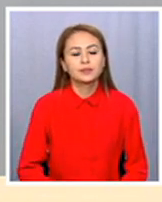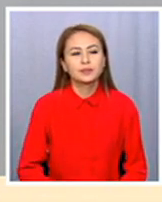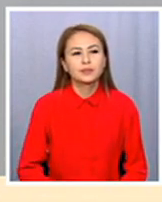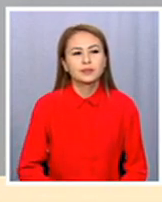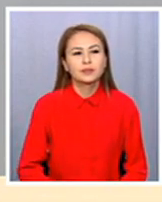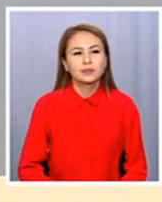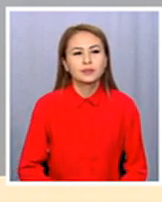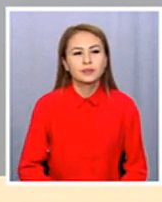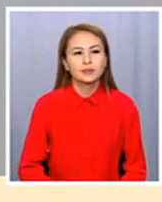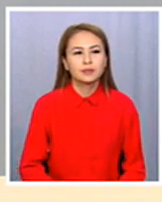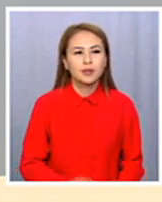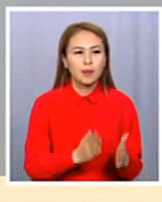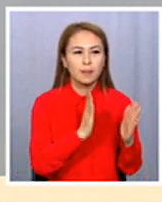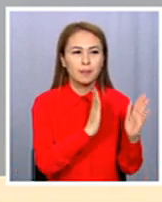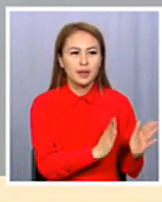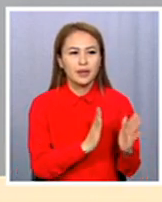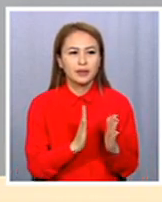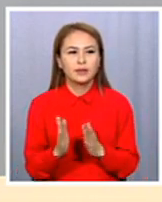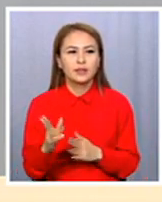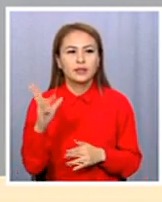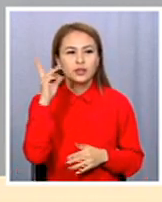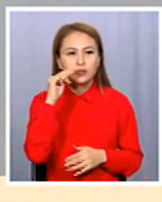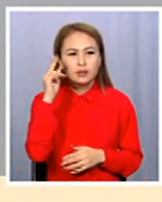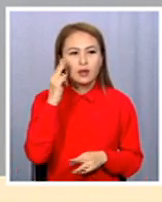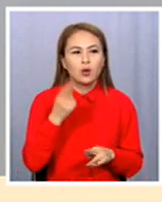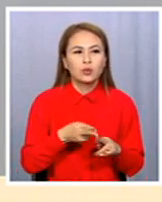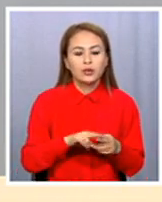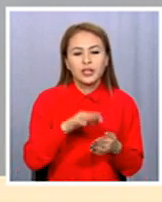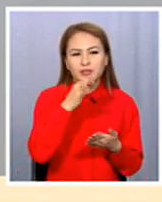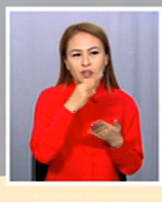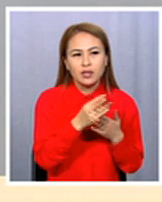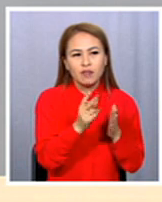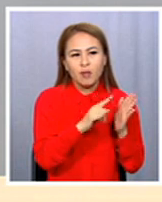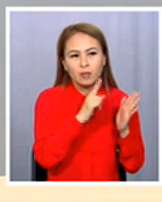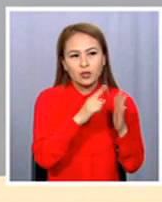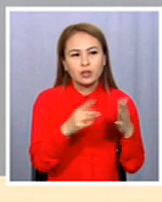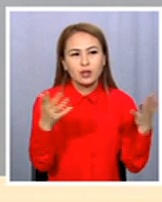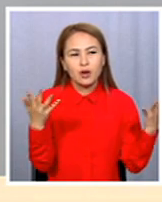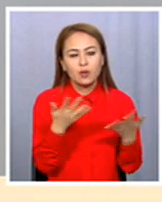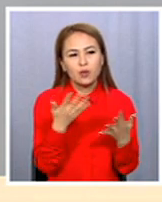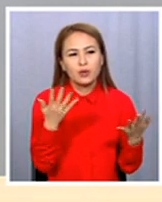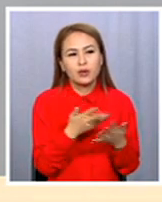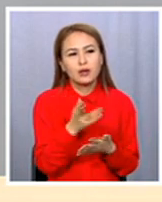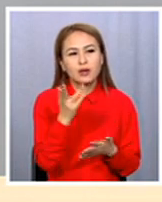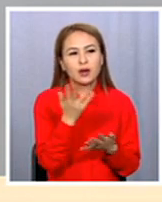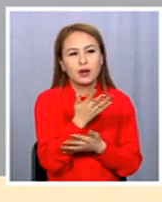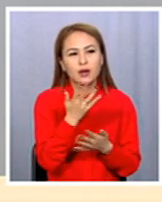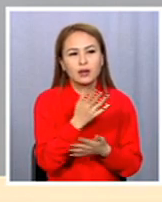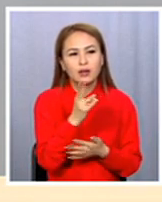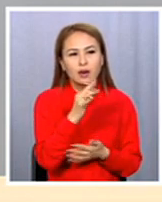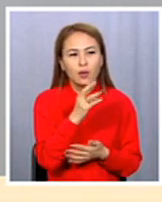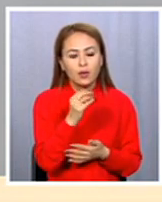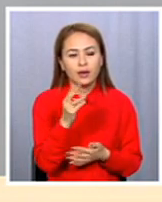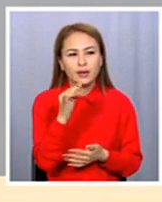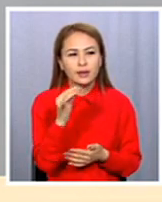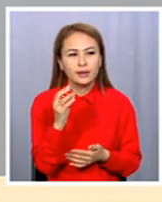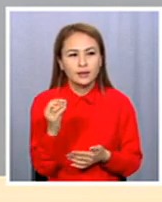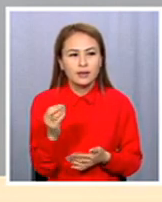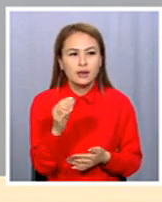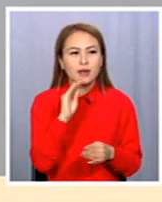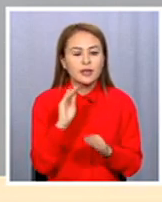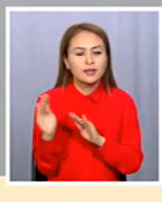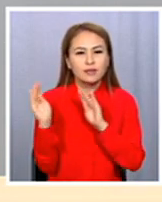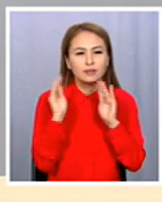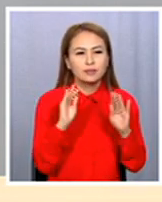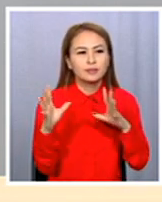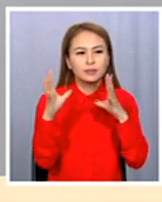Верно, это порядковые числительные, которые отвечают на вопрос «какой», «какая», «какое», «какие». Расставьте